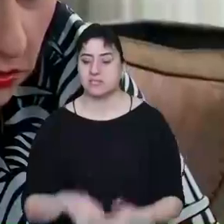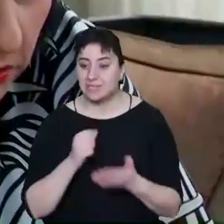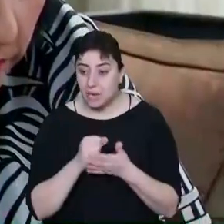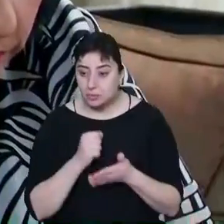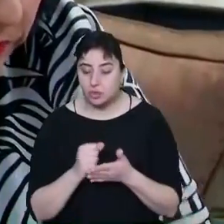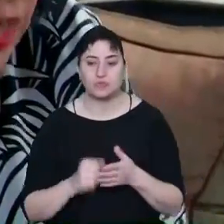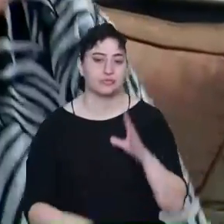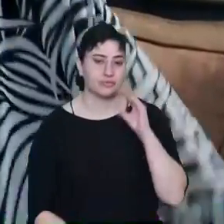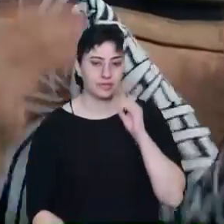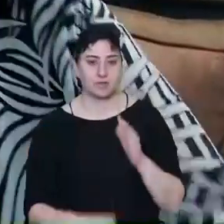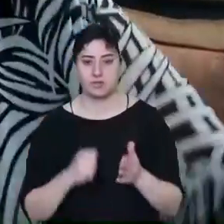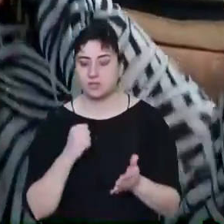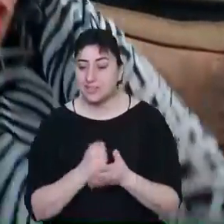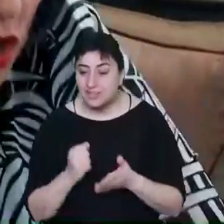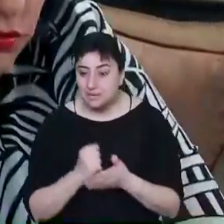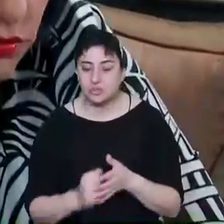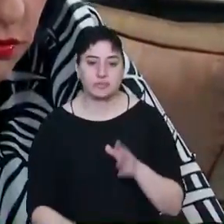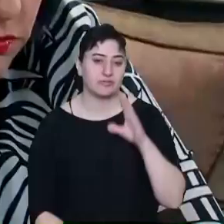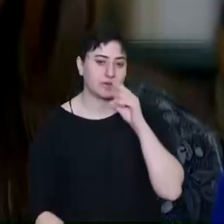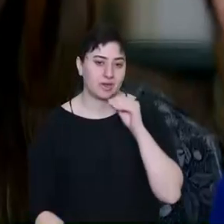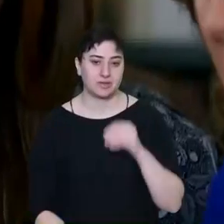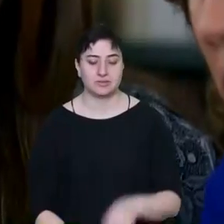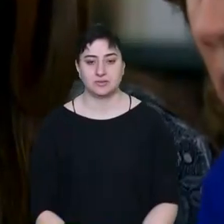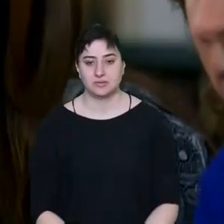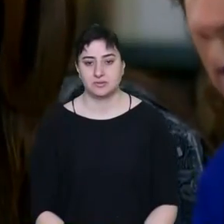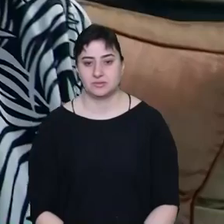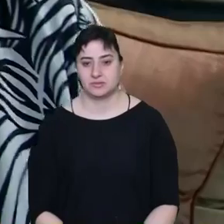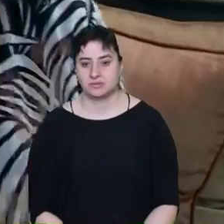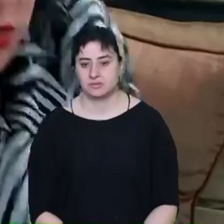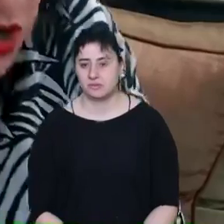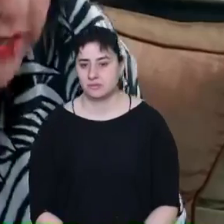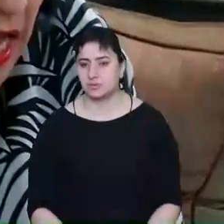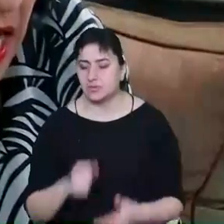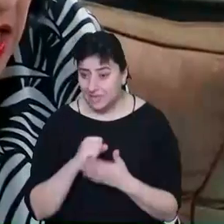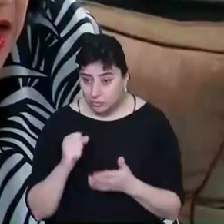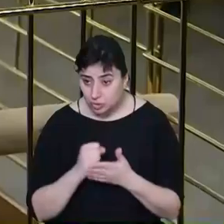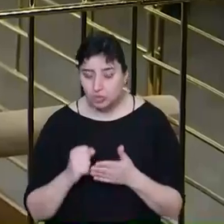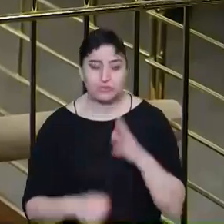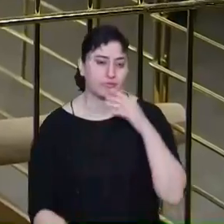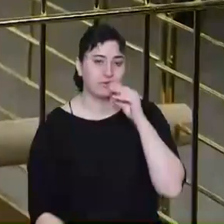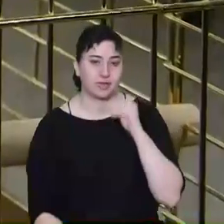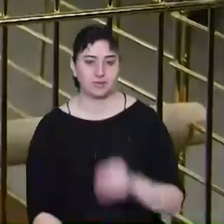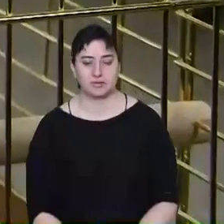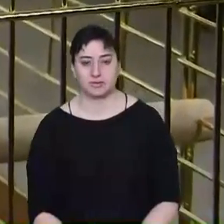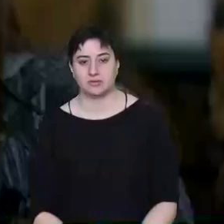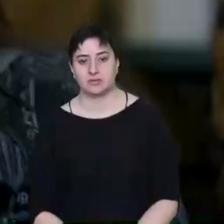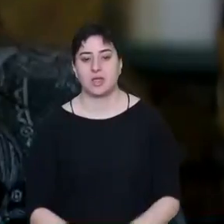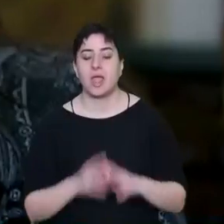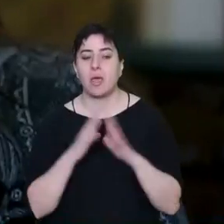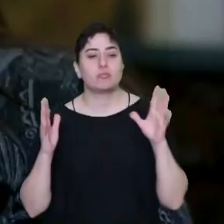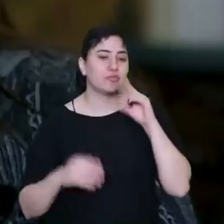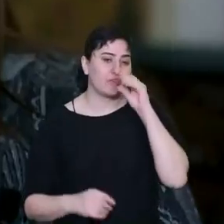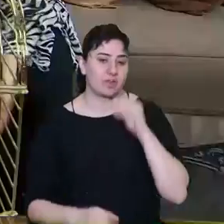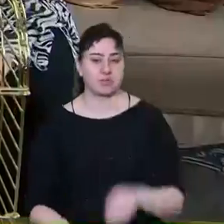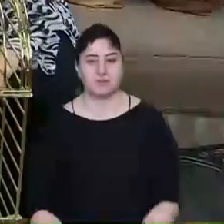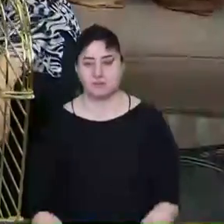Trabzon! Fener! Trabzon! Fener! Ya Trabzon ya! Fener! En büyük